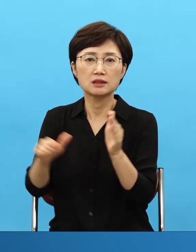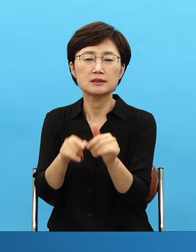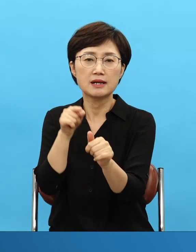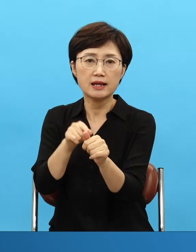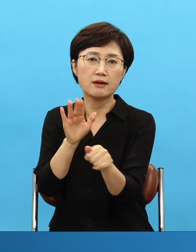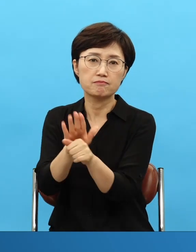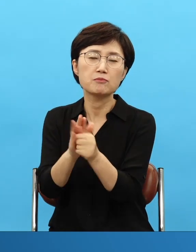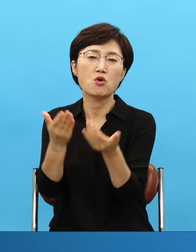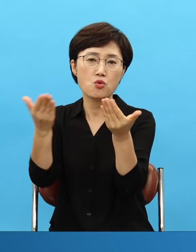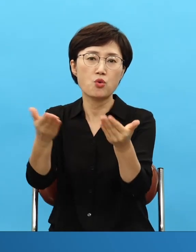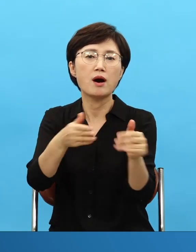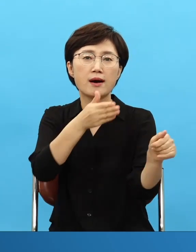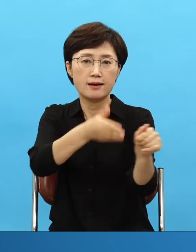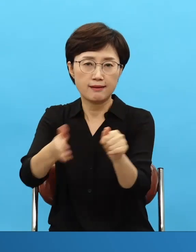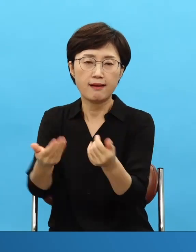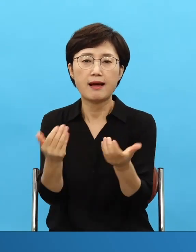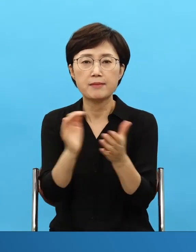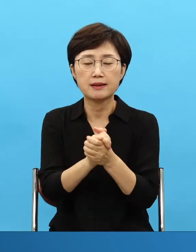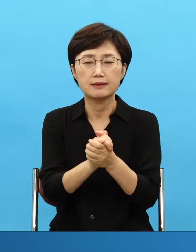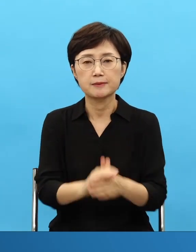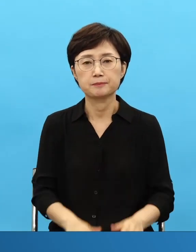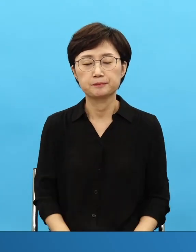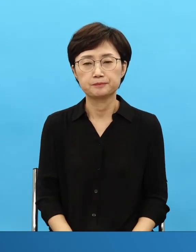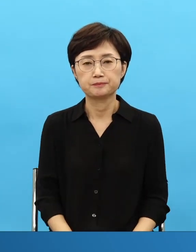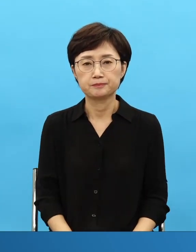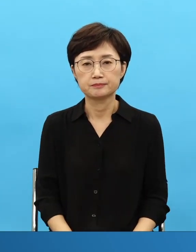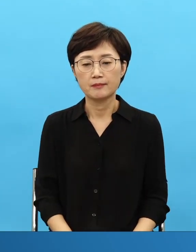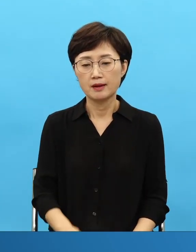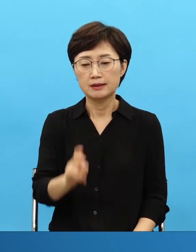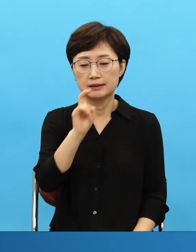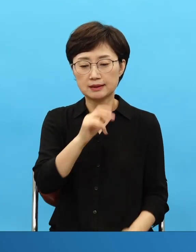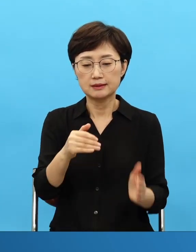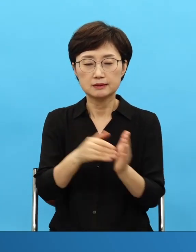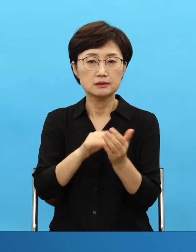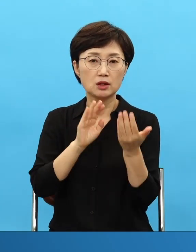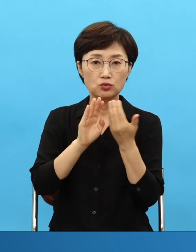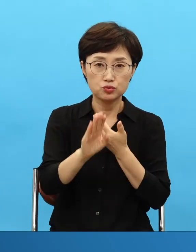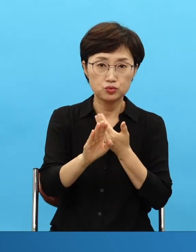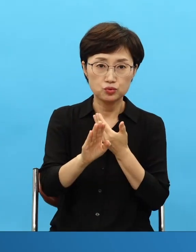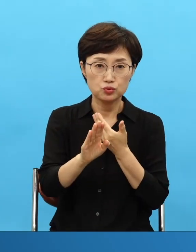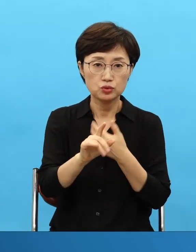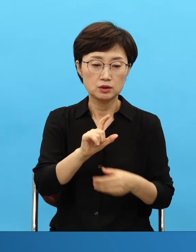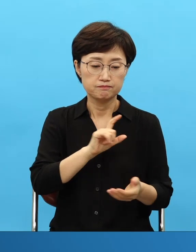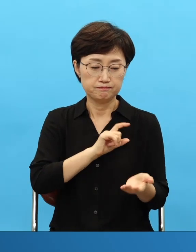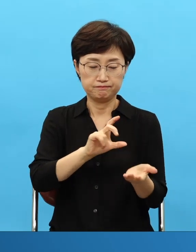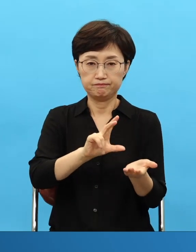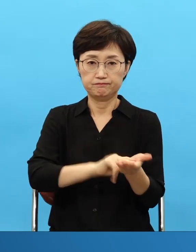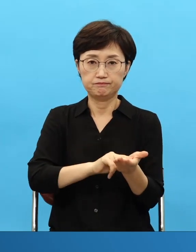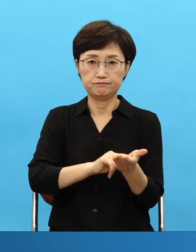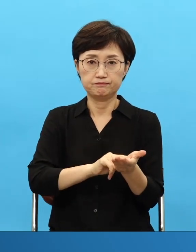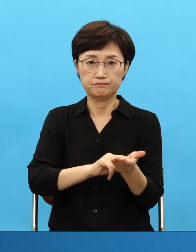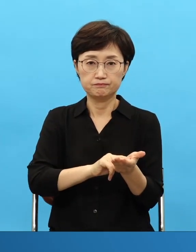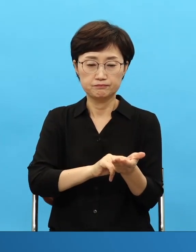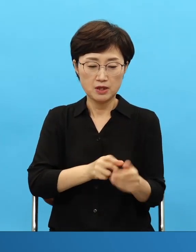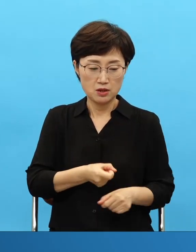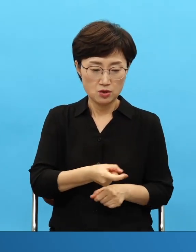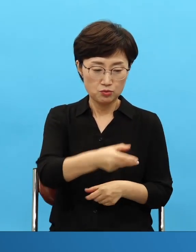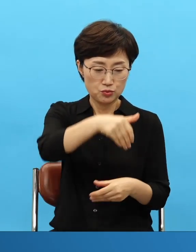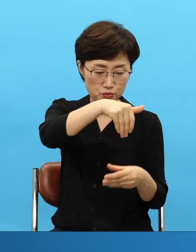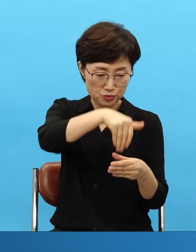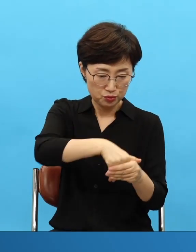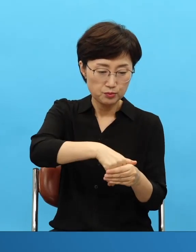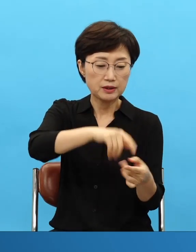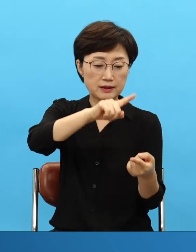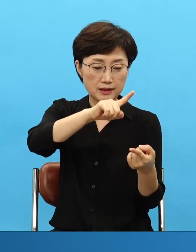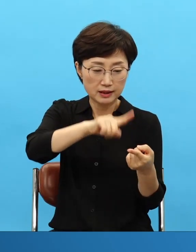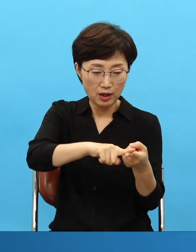가정들에게 할지니라. 아멘. 다윗 찬양대 찬양 후에 심은 대로 거두는 참된 원리라는 제목으로